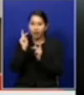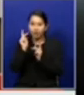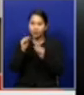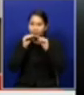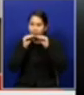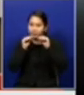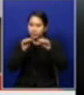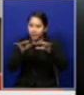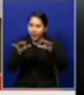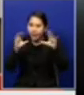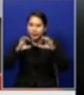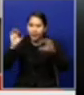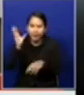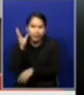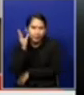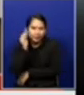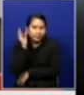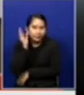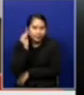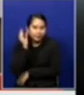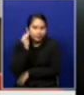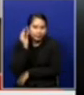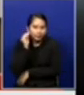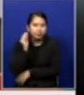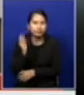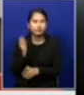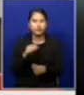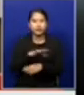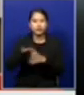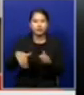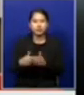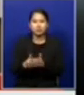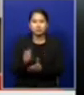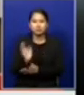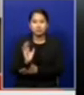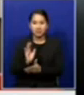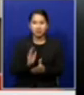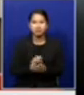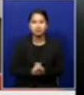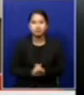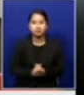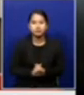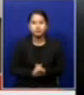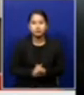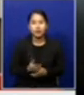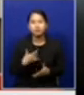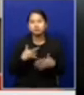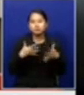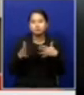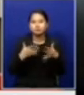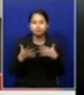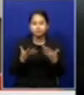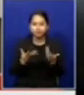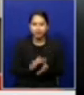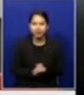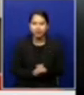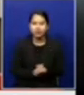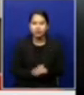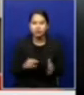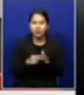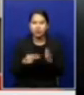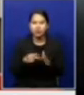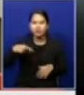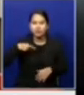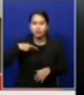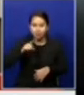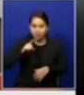าลค่อยๆเอามาทีละอย่างทีละอย่างจะเอาทั้งหมดก็กลัวเสียฟอร์มแต่จริงๆเอาแต่ครับไม่เป็นไรอะไรที่มันเป็นผลประโยชน์กับประเท